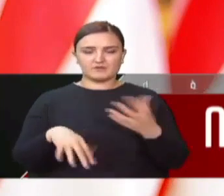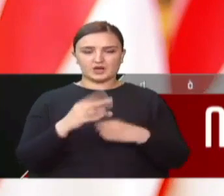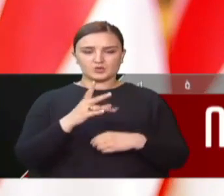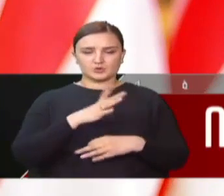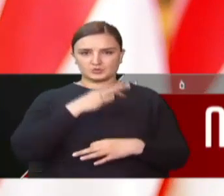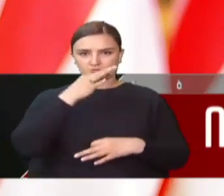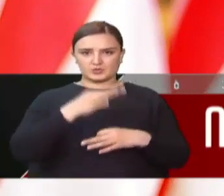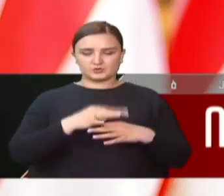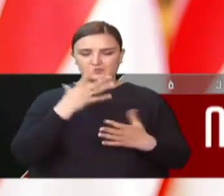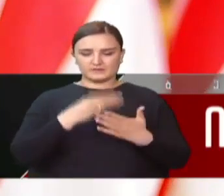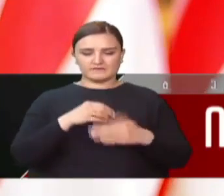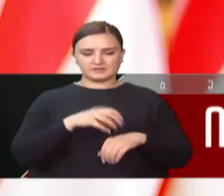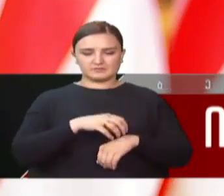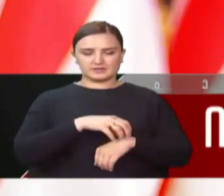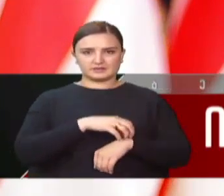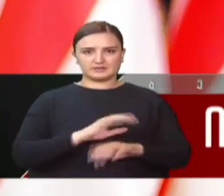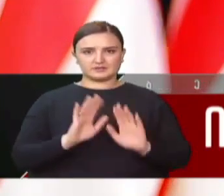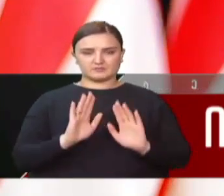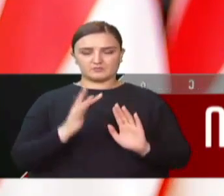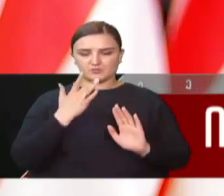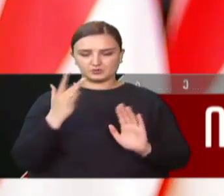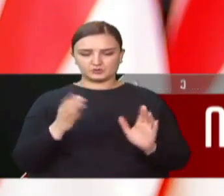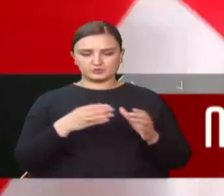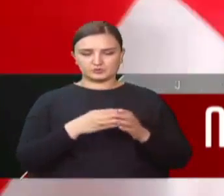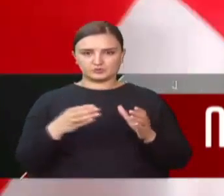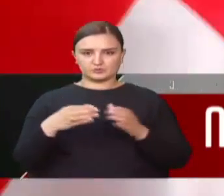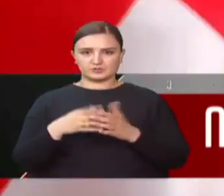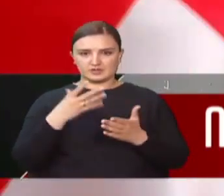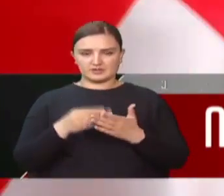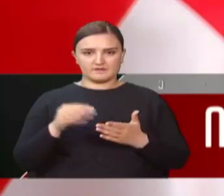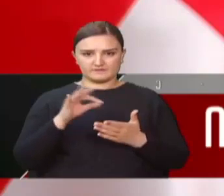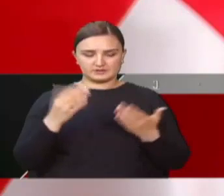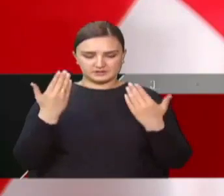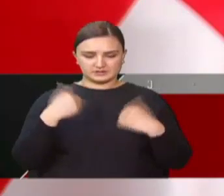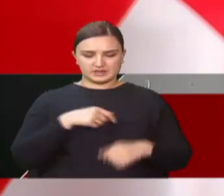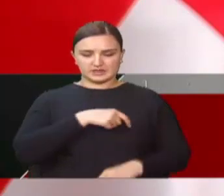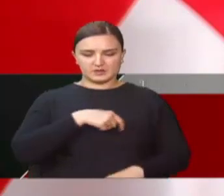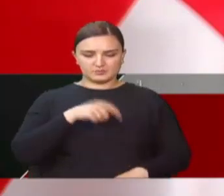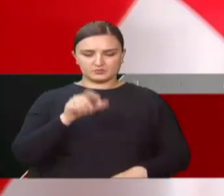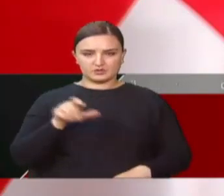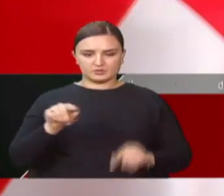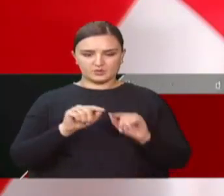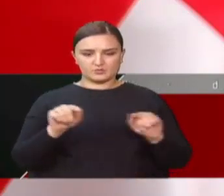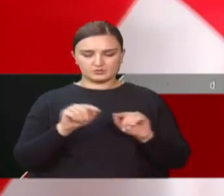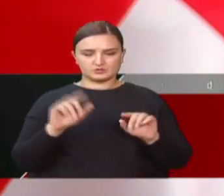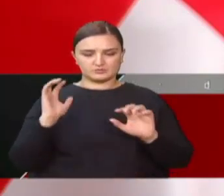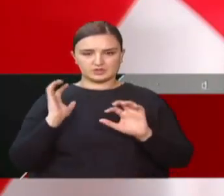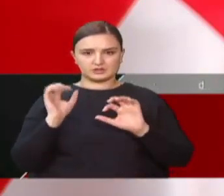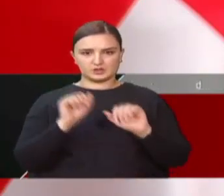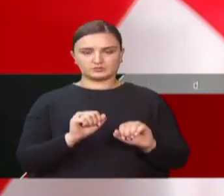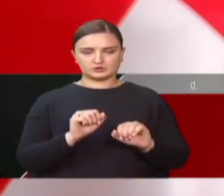că scăpeli, tauis parteaze, practiaze, politicul guse de tauis tauze. Nim deputate, ma opoziție, dar romul ați harit, dau ceres.